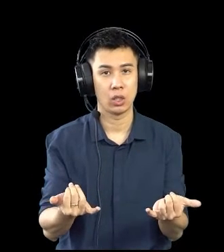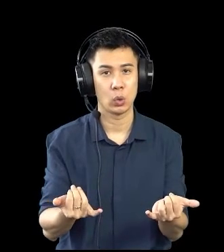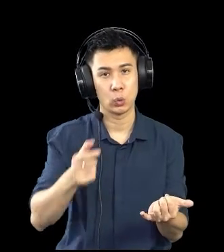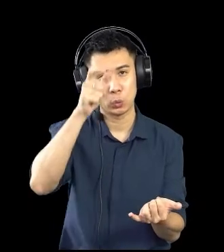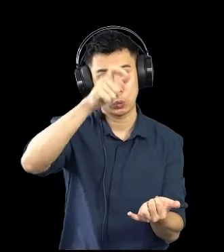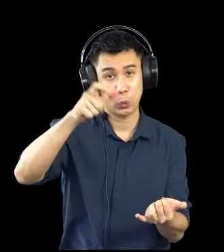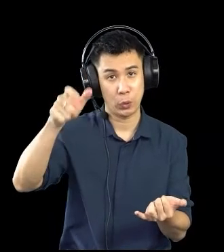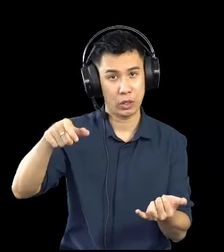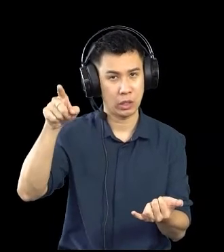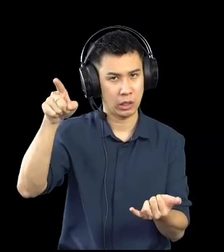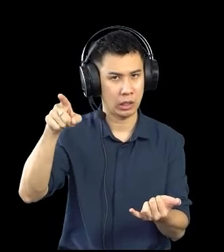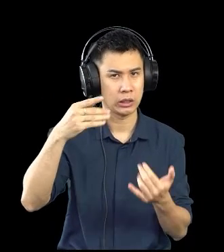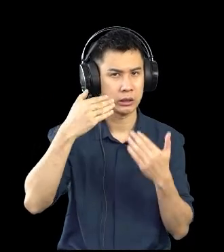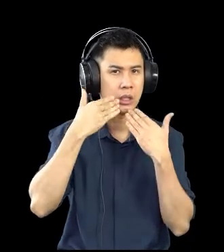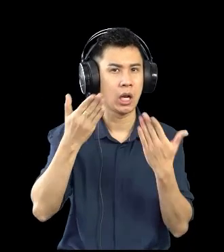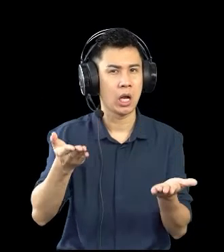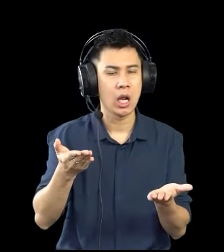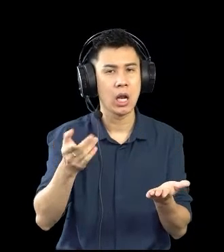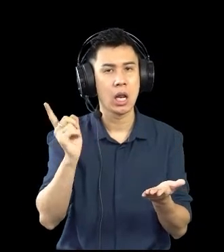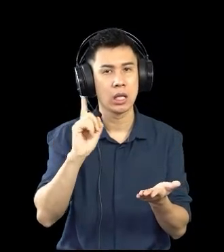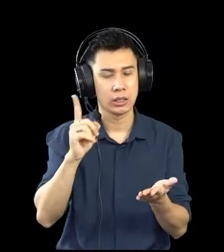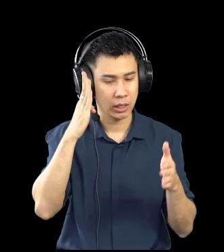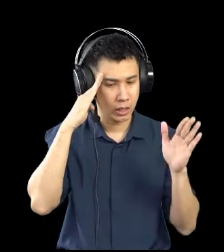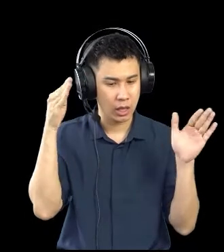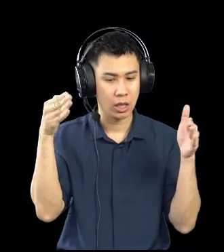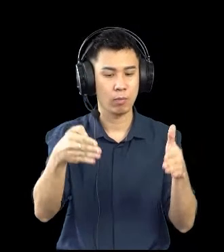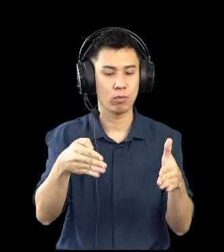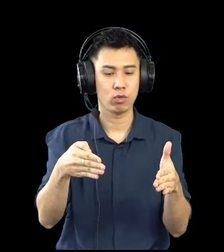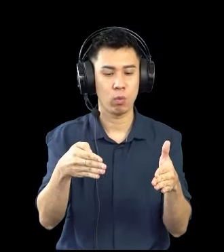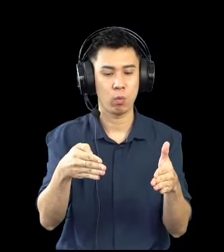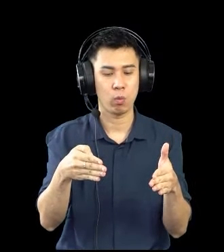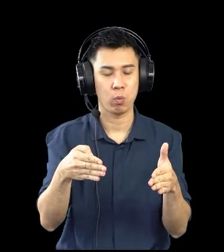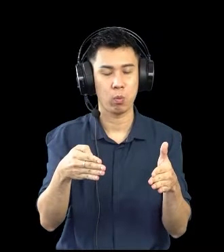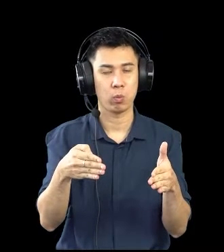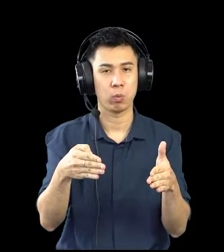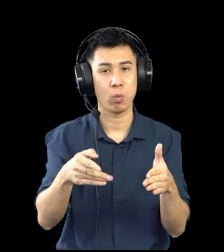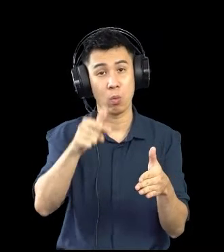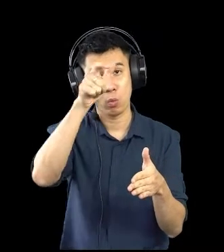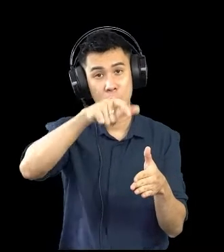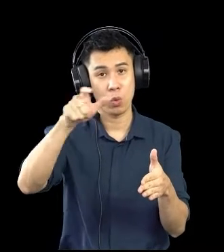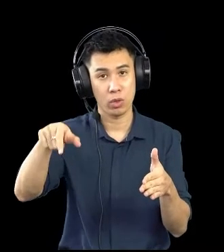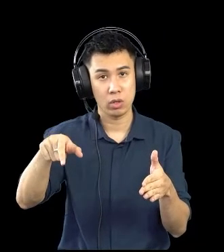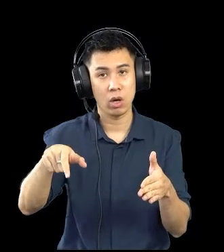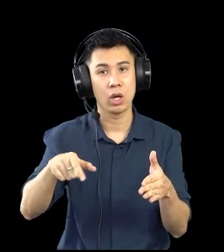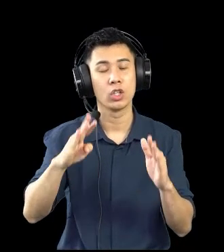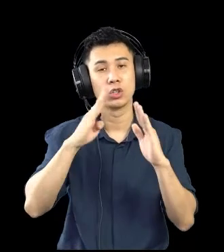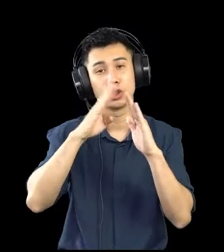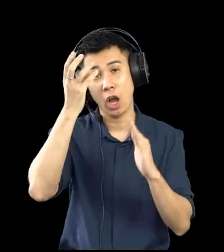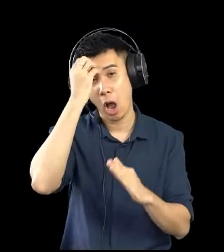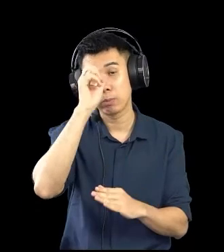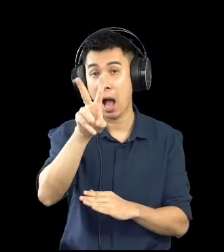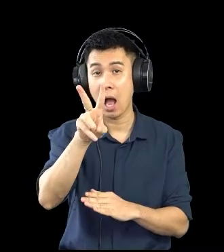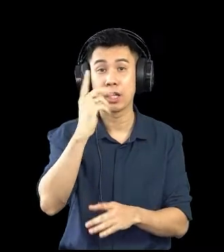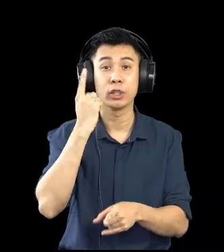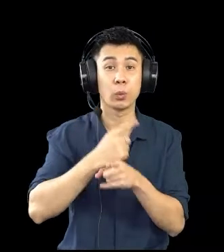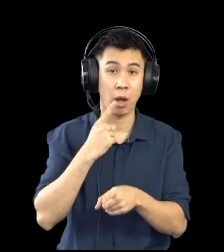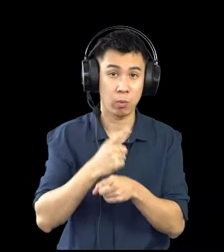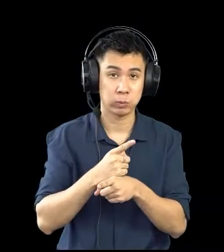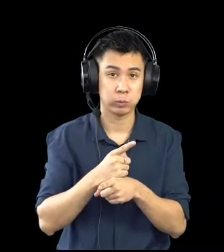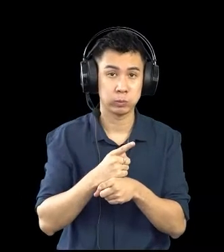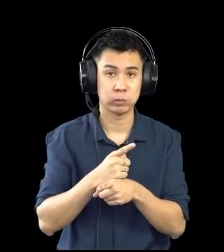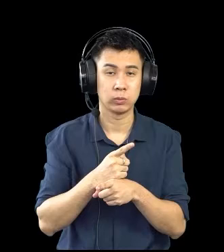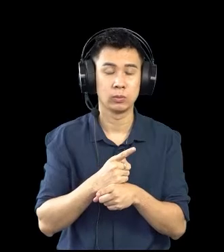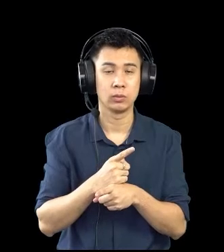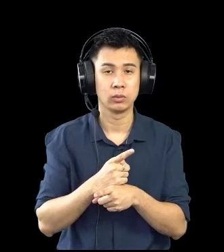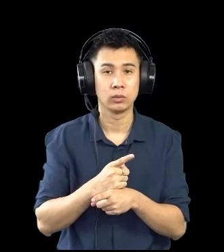tượng như em vừa trả lời thì chị đã hiểu rằng là em đang tập trung ở đối tượng mà em đã lan tỏa tới là có hai trường đúng không? Dạ Hiện đúng tại ạ. là hai